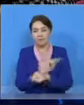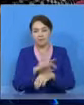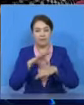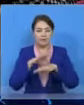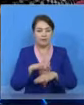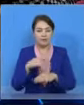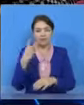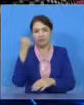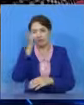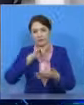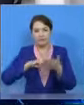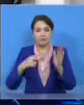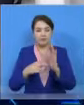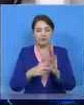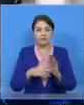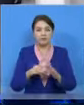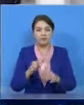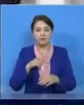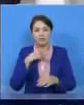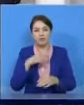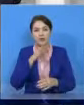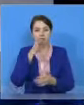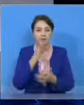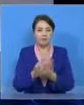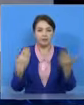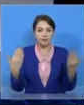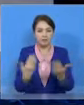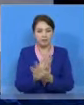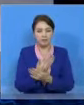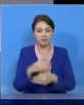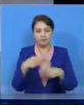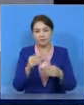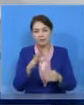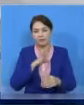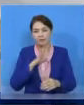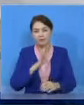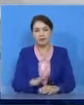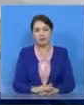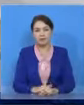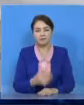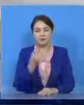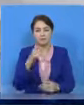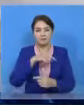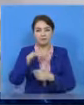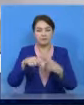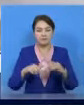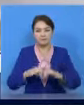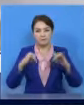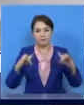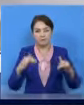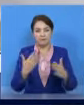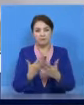жүргізілген. 2 жылға жоспарланған жобаны талқылаған жауаптылар жаңа жобаның берер сыйын бағамдады. Шағын және орта бизнесті дамыту